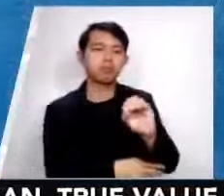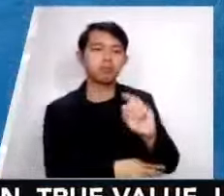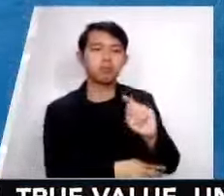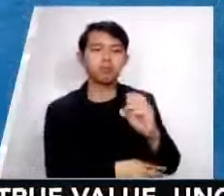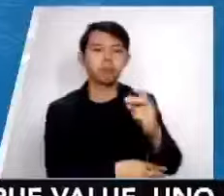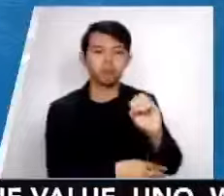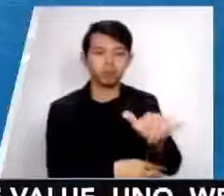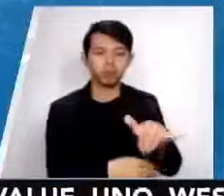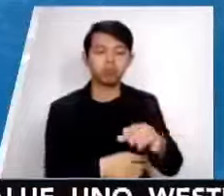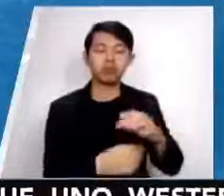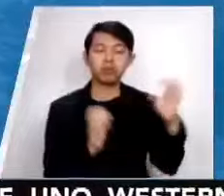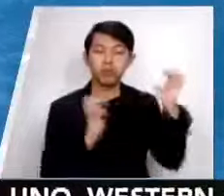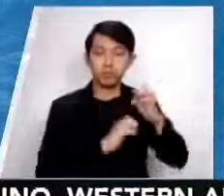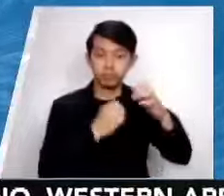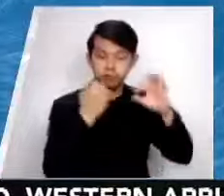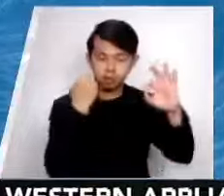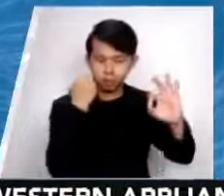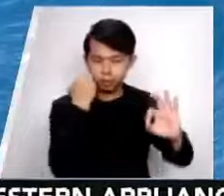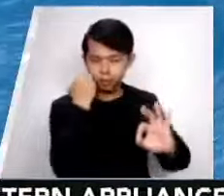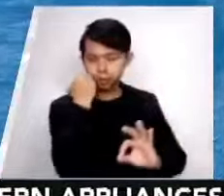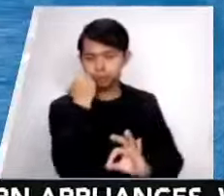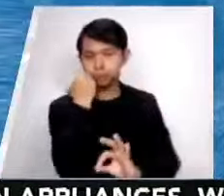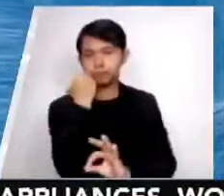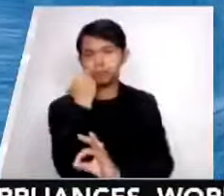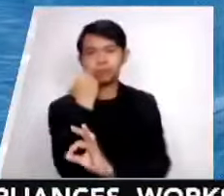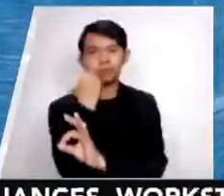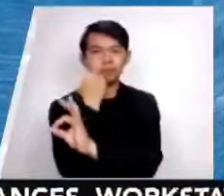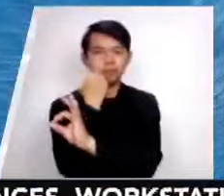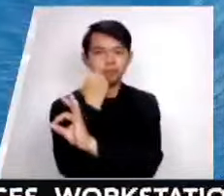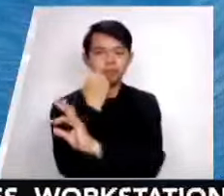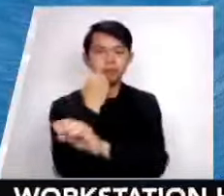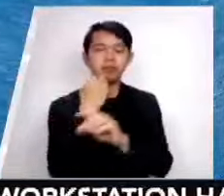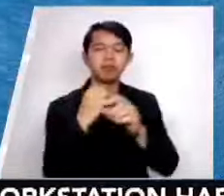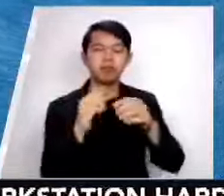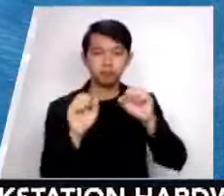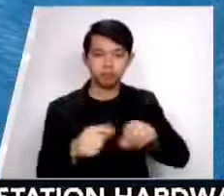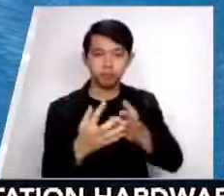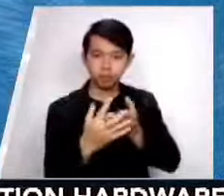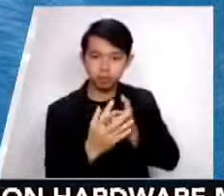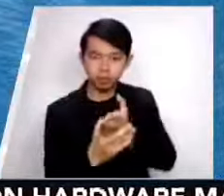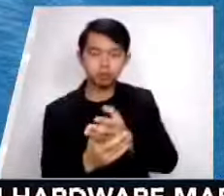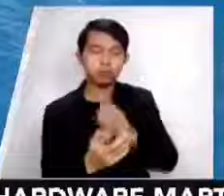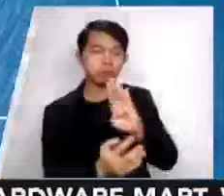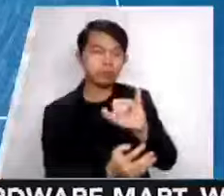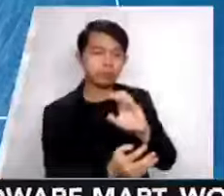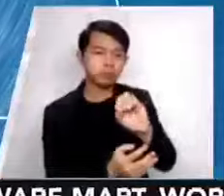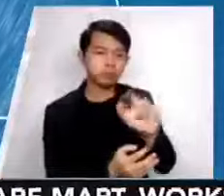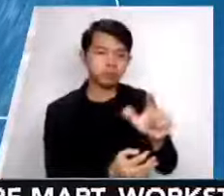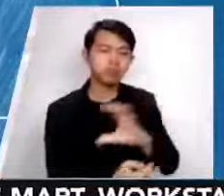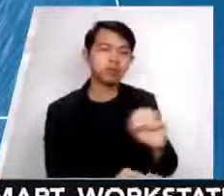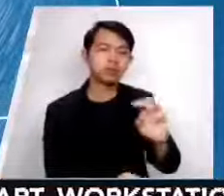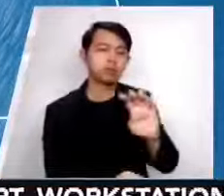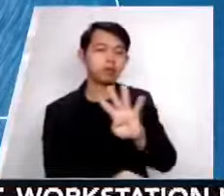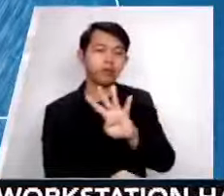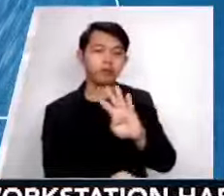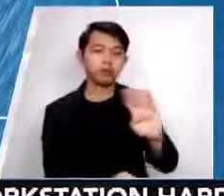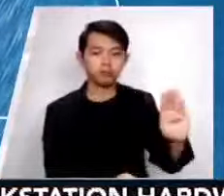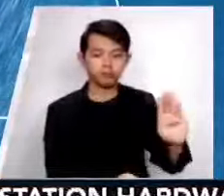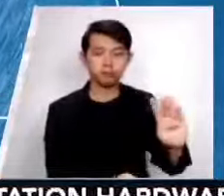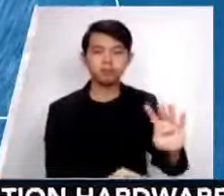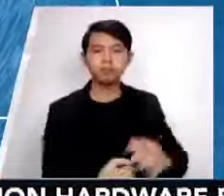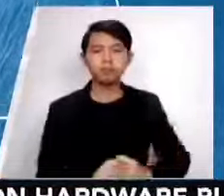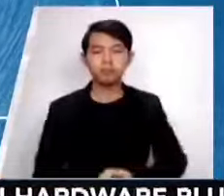pa-northwestward. Posible rin itong tawirin ang Bicol at silangang bahagi ng Mimaropa. Magpapaulan din ng